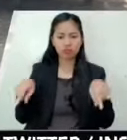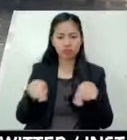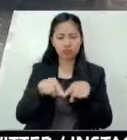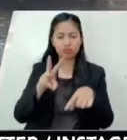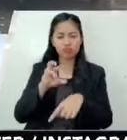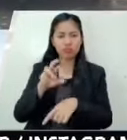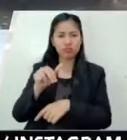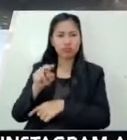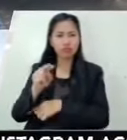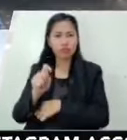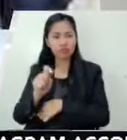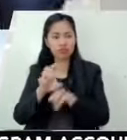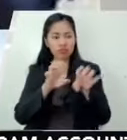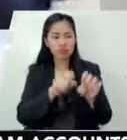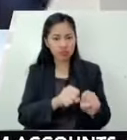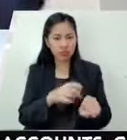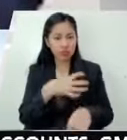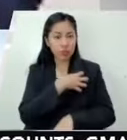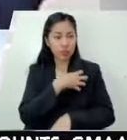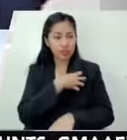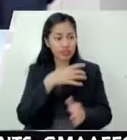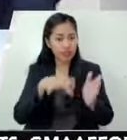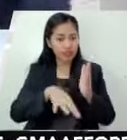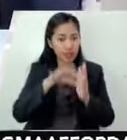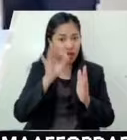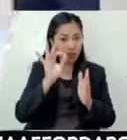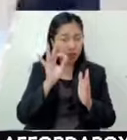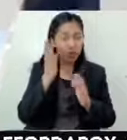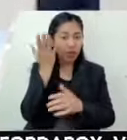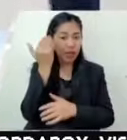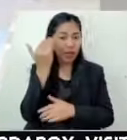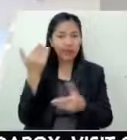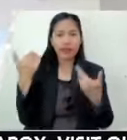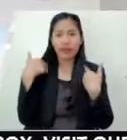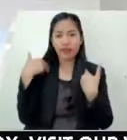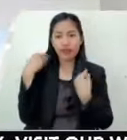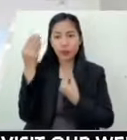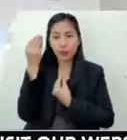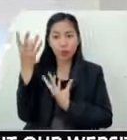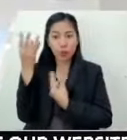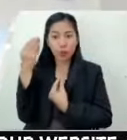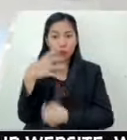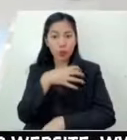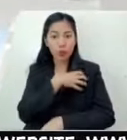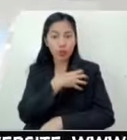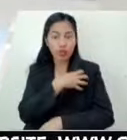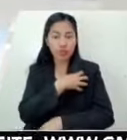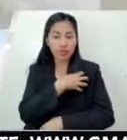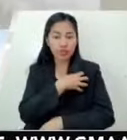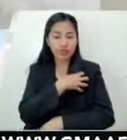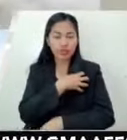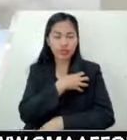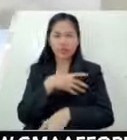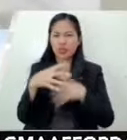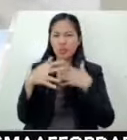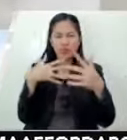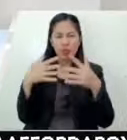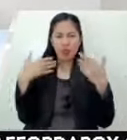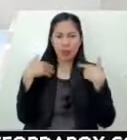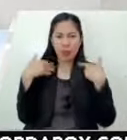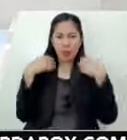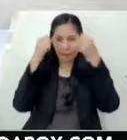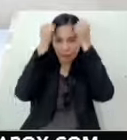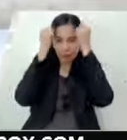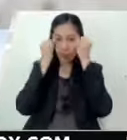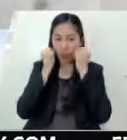pulisya, natuntun sila base sa natanggap na impormasyon ng pulisya. At kahit nakabonet ang mga sospek, nakilala raw sila